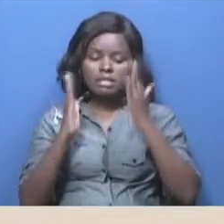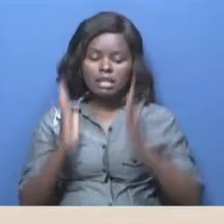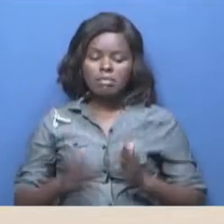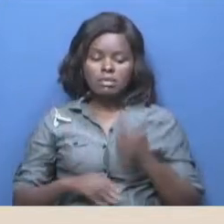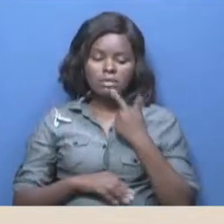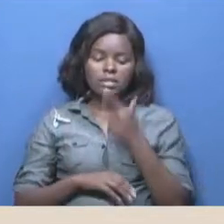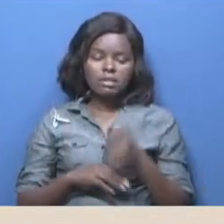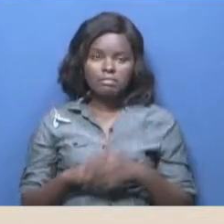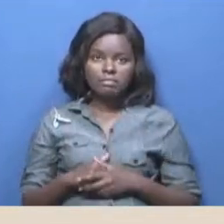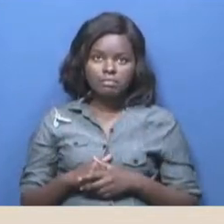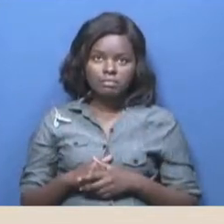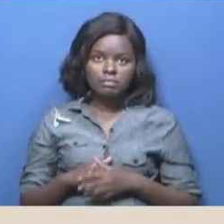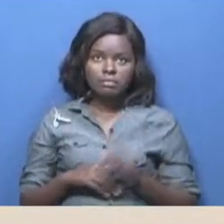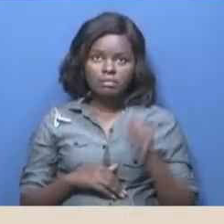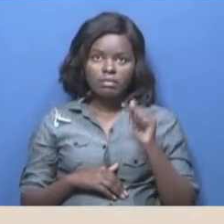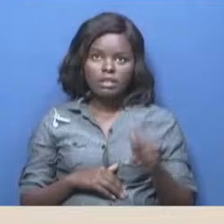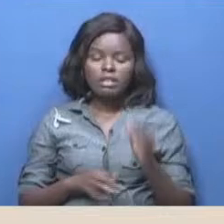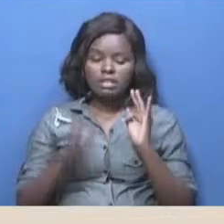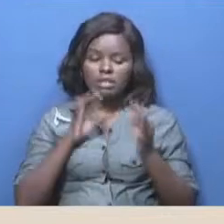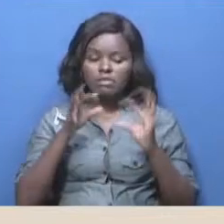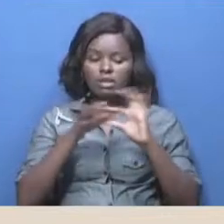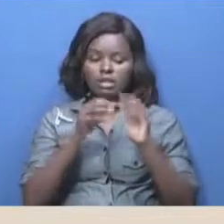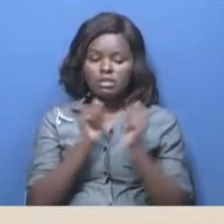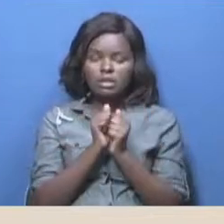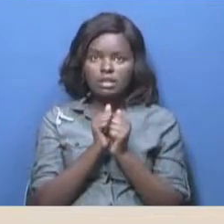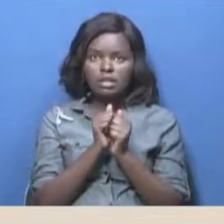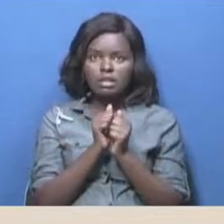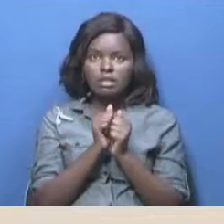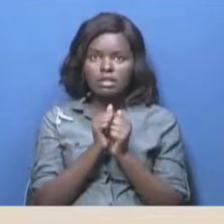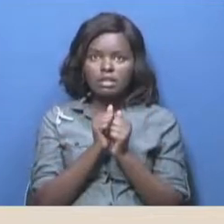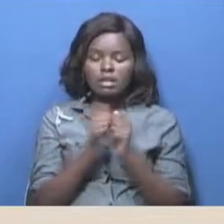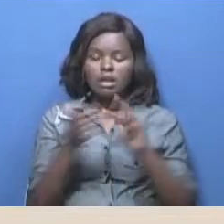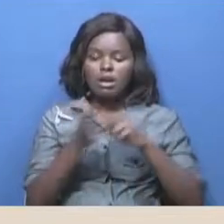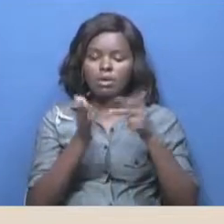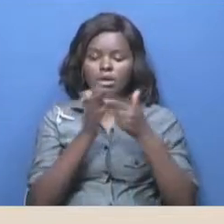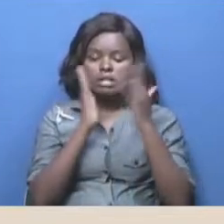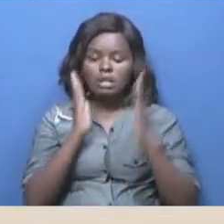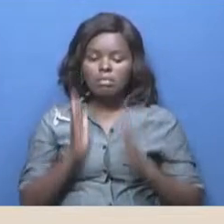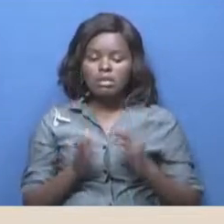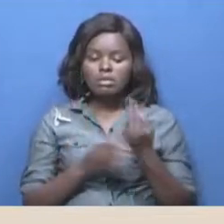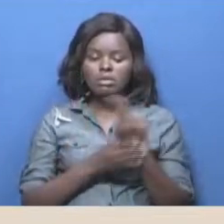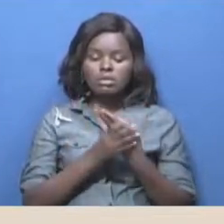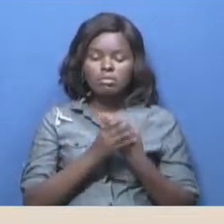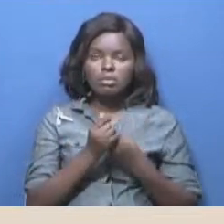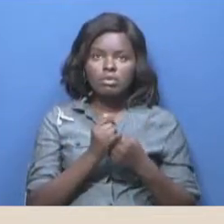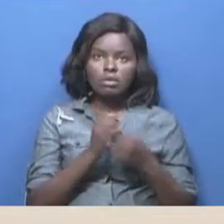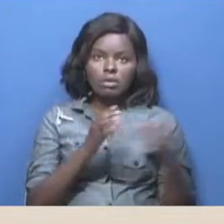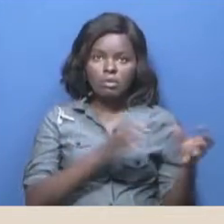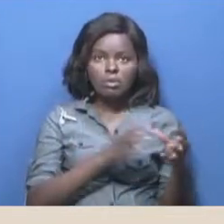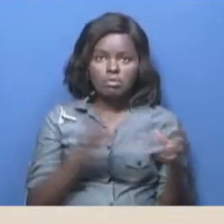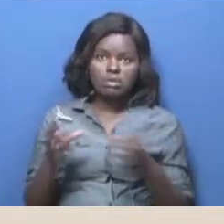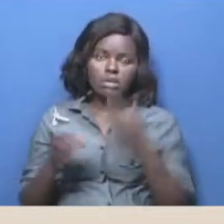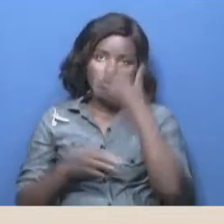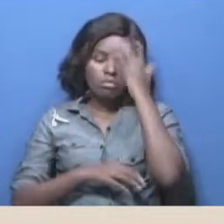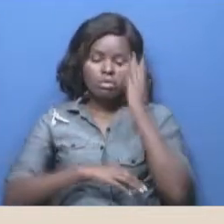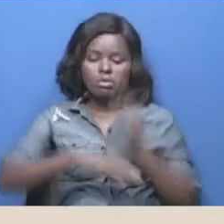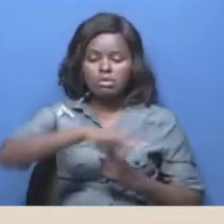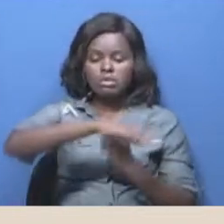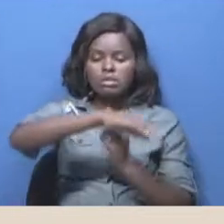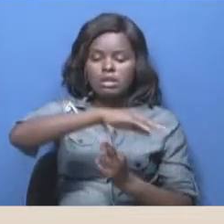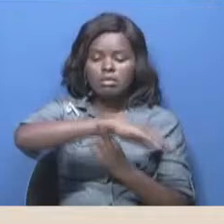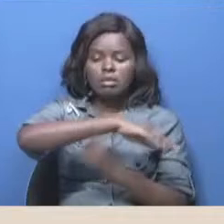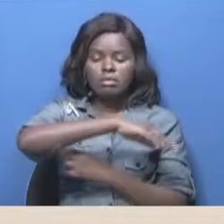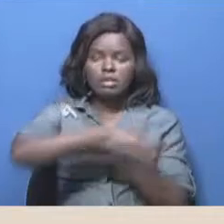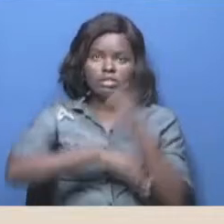amesema. Hii kitu wakishirikiana contract wa pande hii sababu hata daraja itaweza isha,